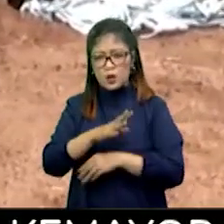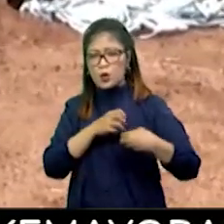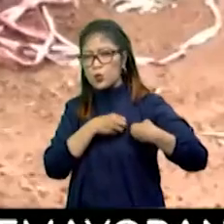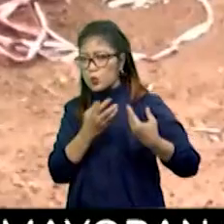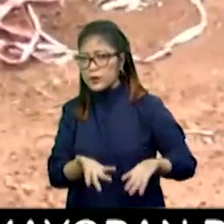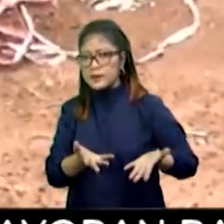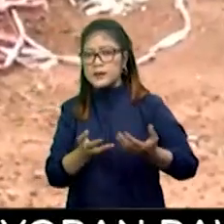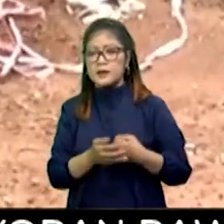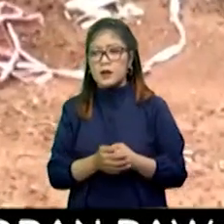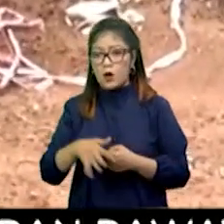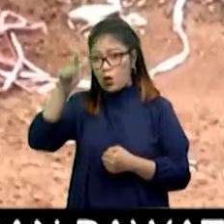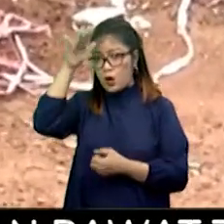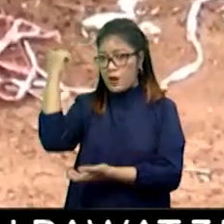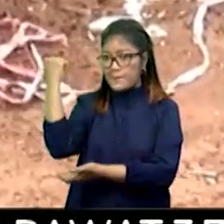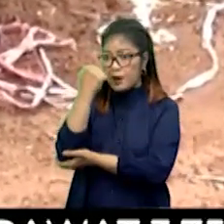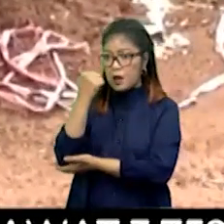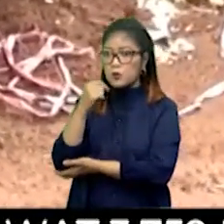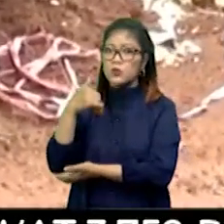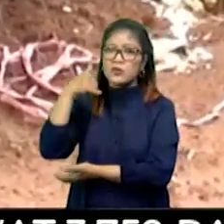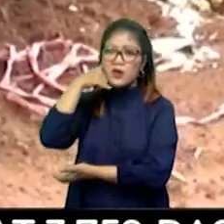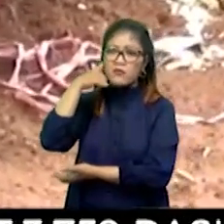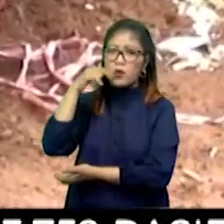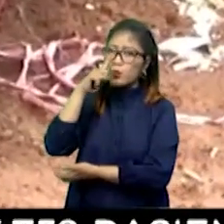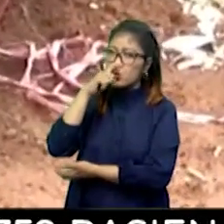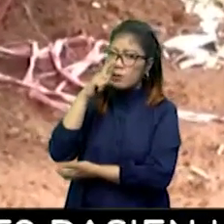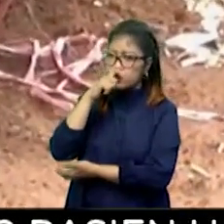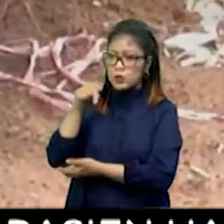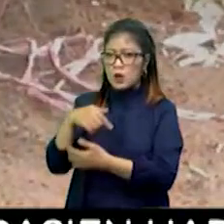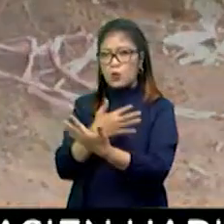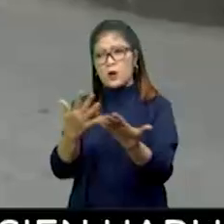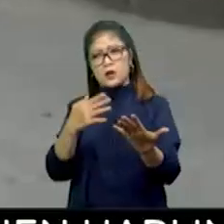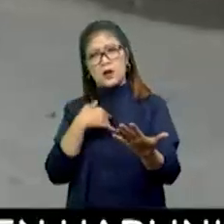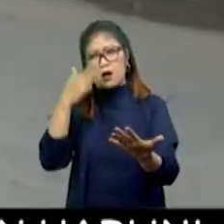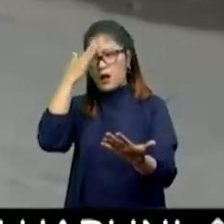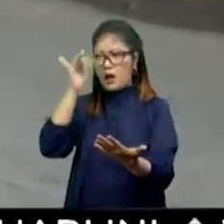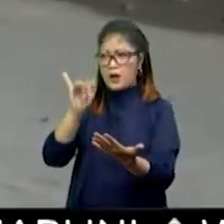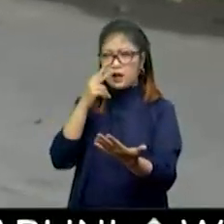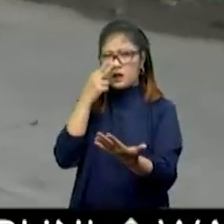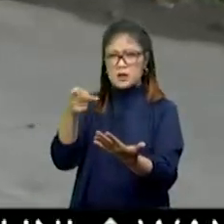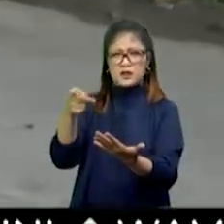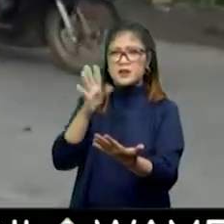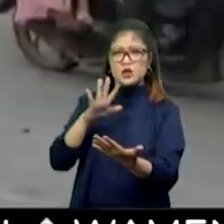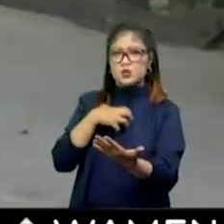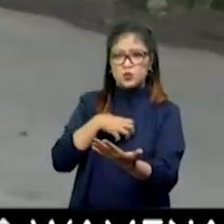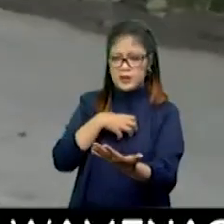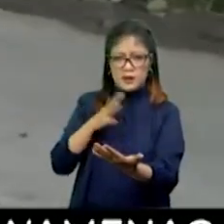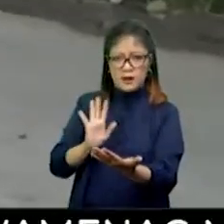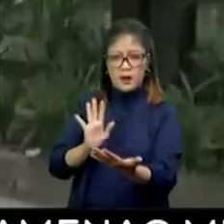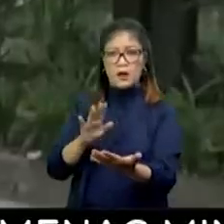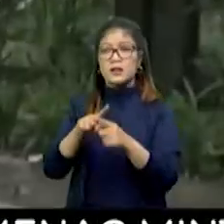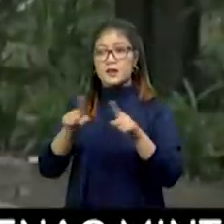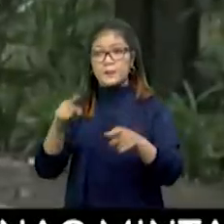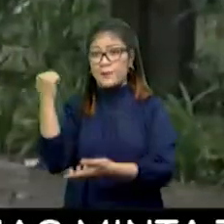sebagai karyawan proyek pemasangan jaringan telepon untuk menghindari kecurigaan warga. Aksi para pelaku terbongkar saat mencuri tiang